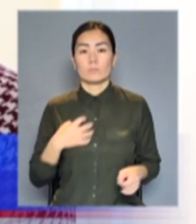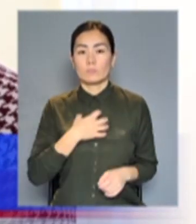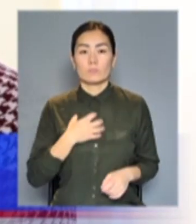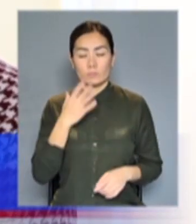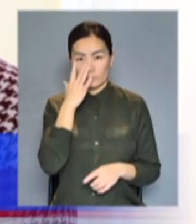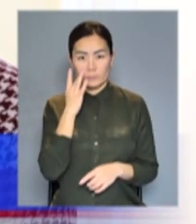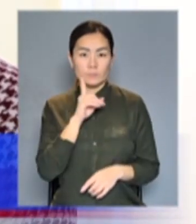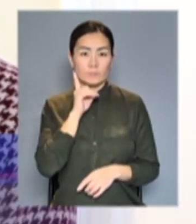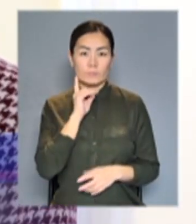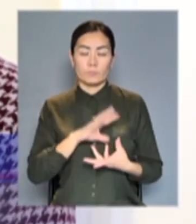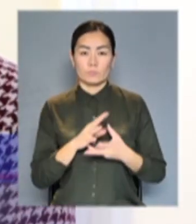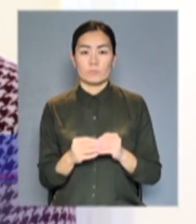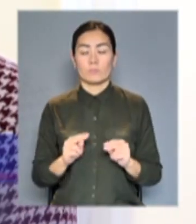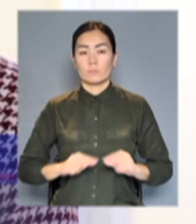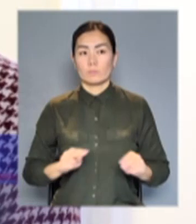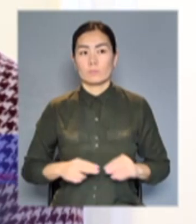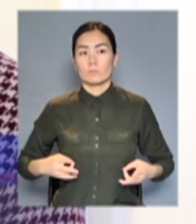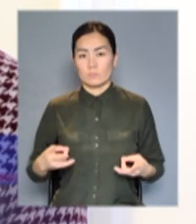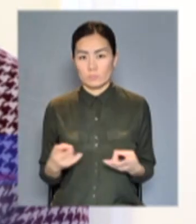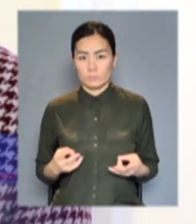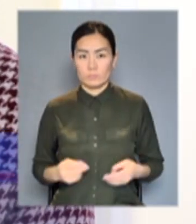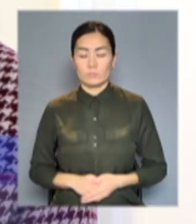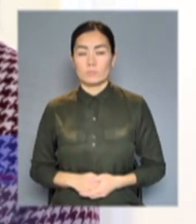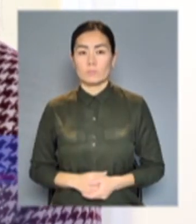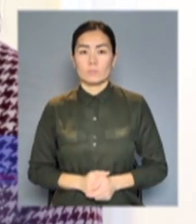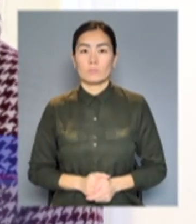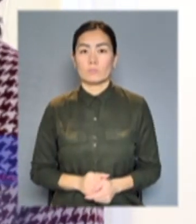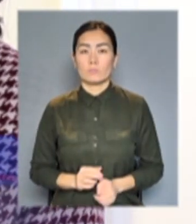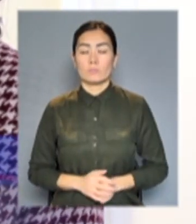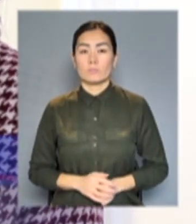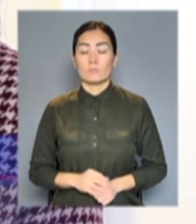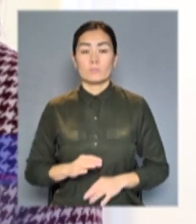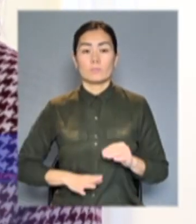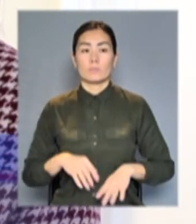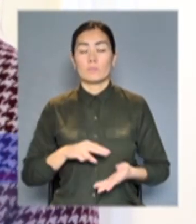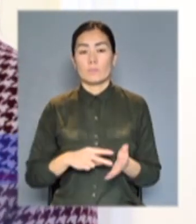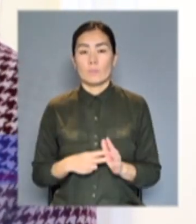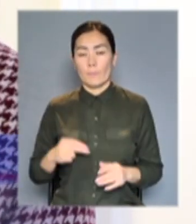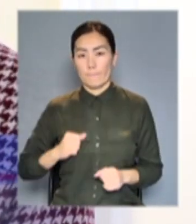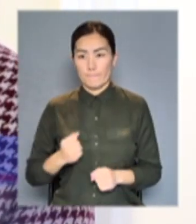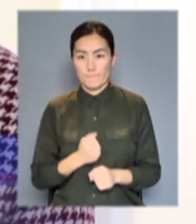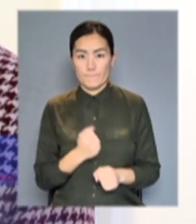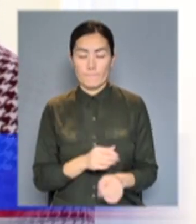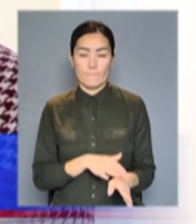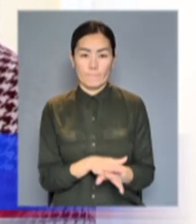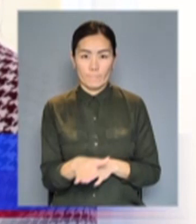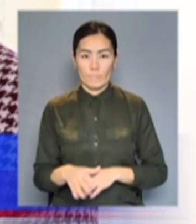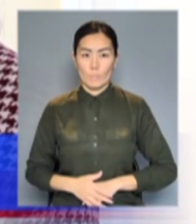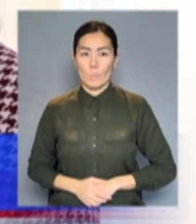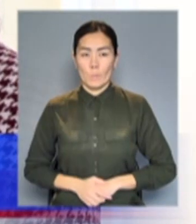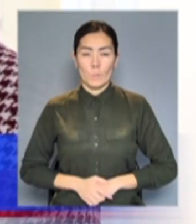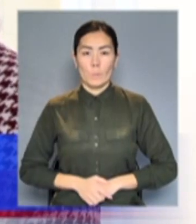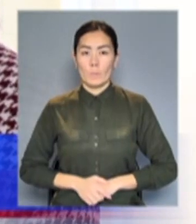маңыздылығын жастарға үгіт насихат арқылы жүргізіп, толық адам концепциясын толыққанды түрде